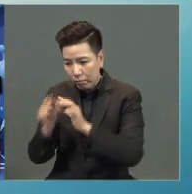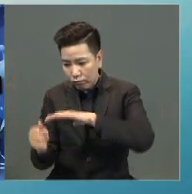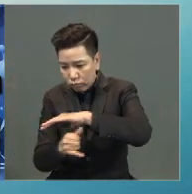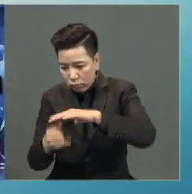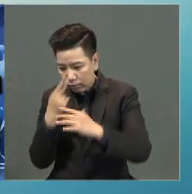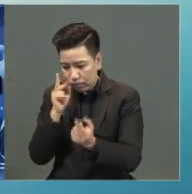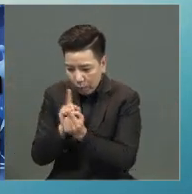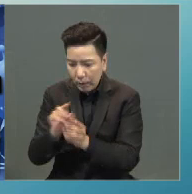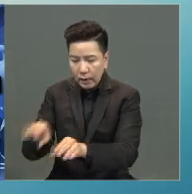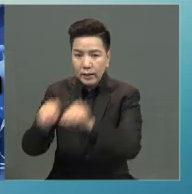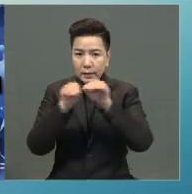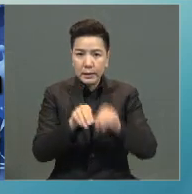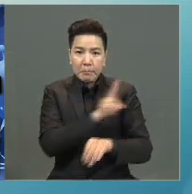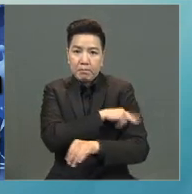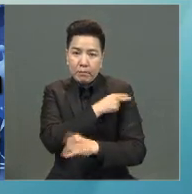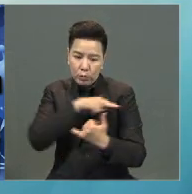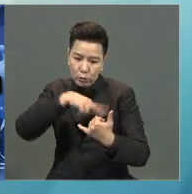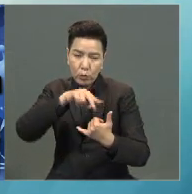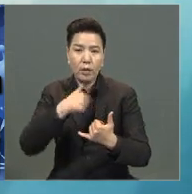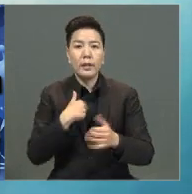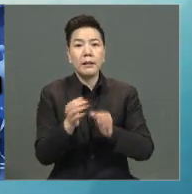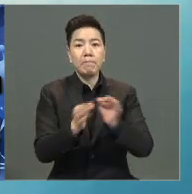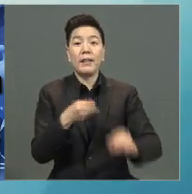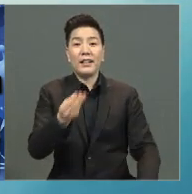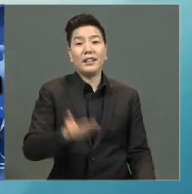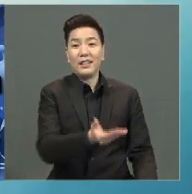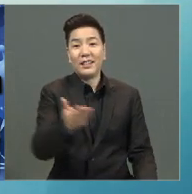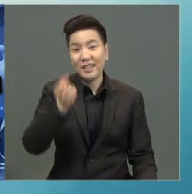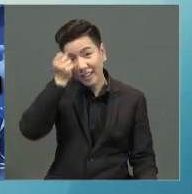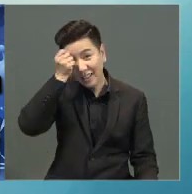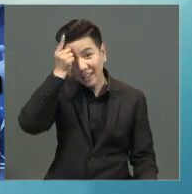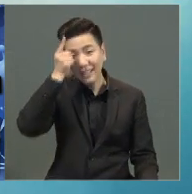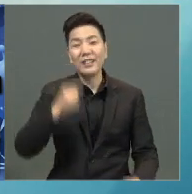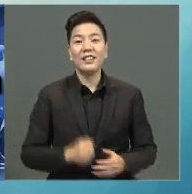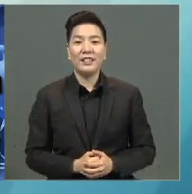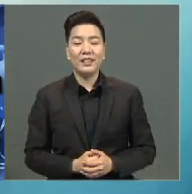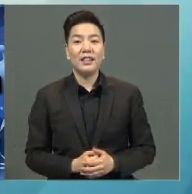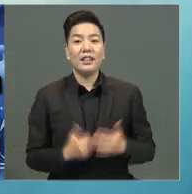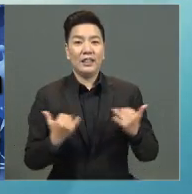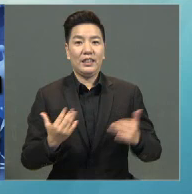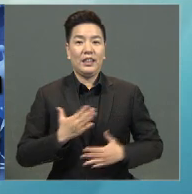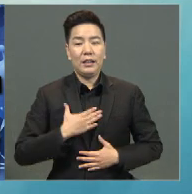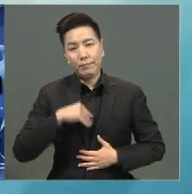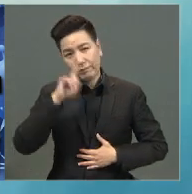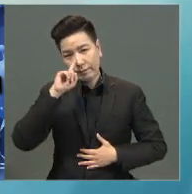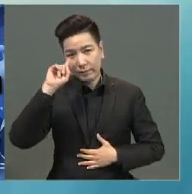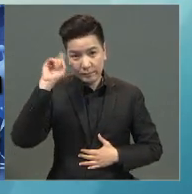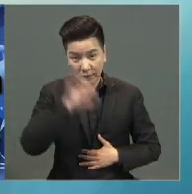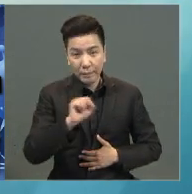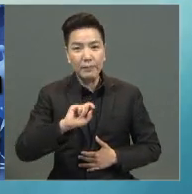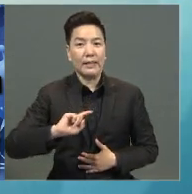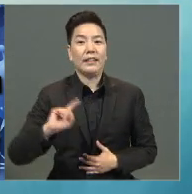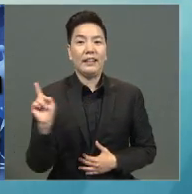นะครับเพื่อให้เกิดความมั่นใจกับพี่น้องประชาชนนะครับถ้าเผื่อเราสังเกตได้ว่านะครับว่